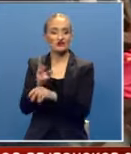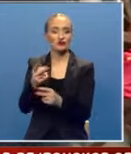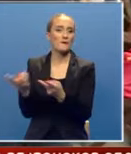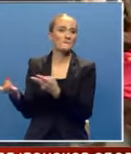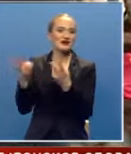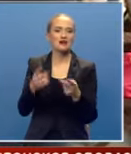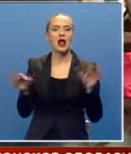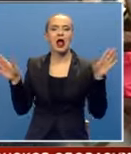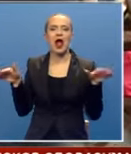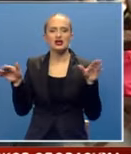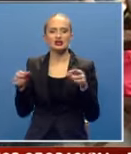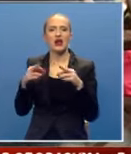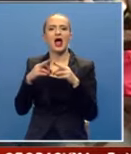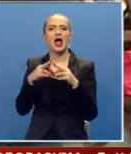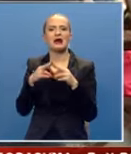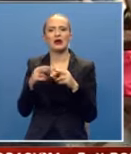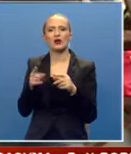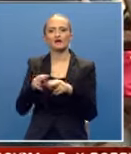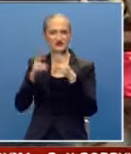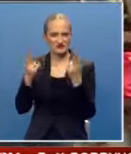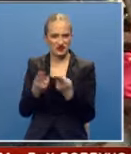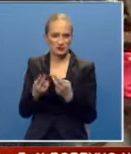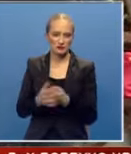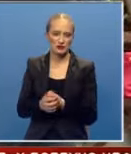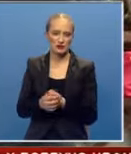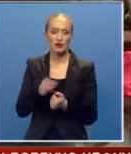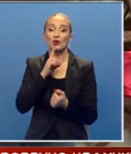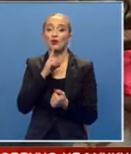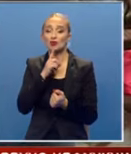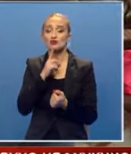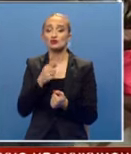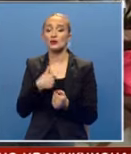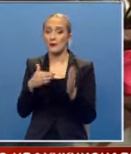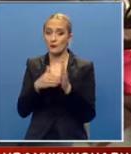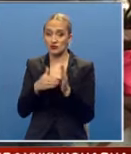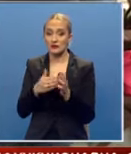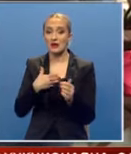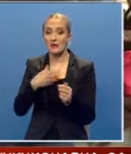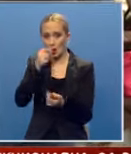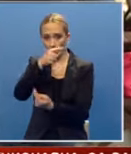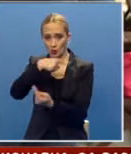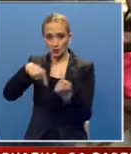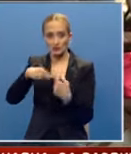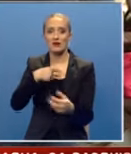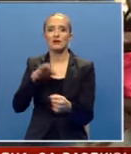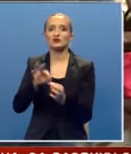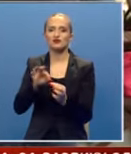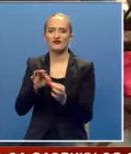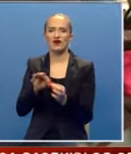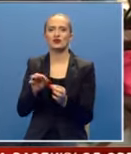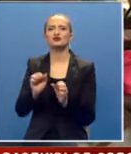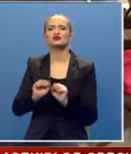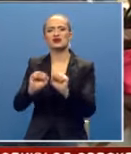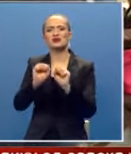prisustvo anđela i arhanđela ovdje u svijetu, koji su nam itekako potrebni nama ljudima, da nas čuvaju i štite i